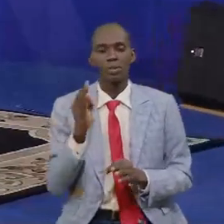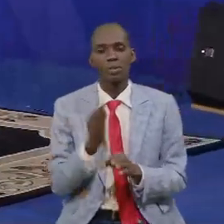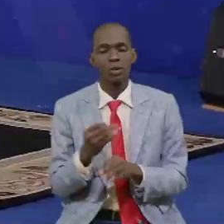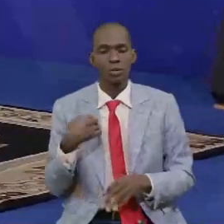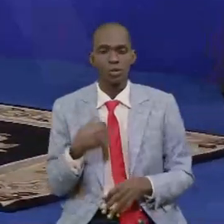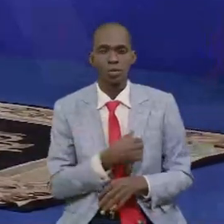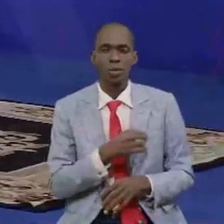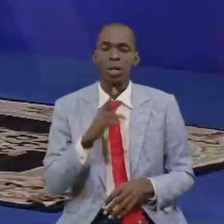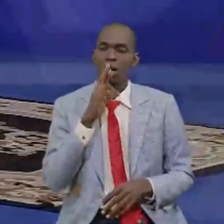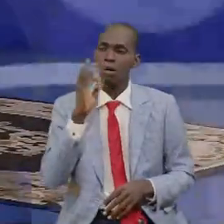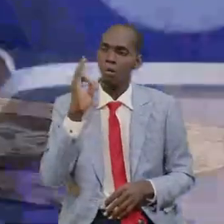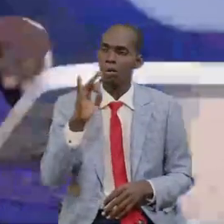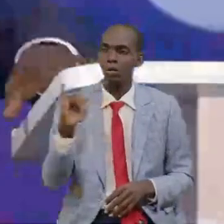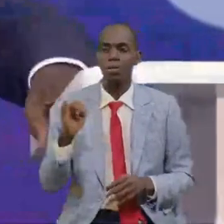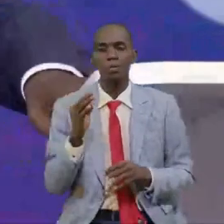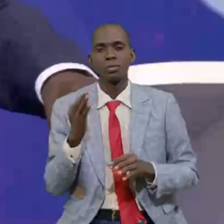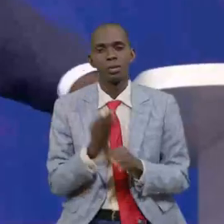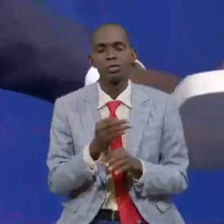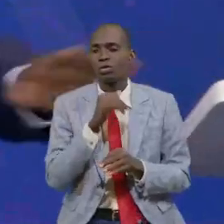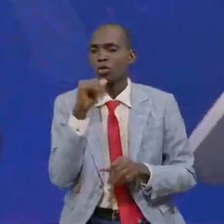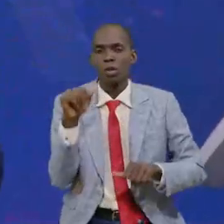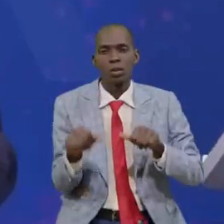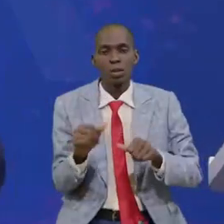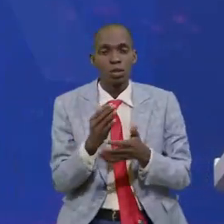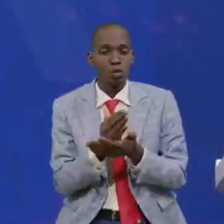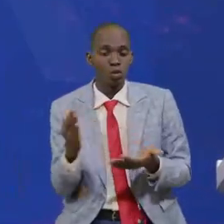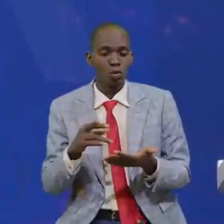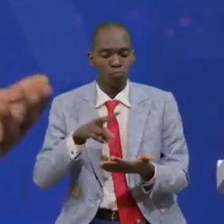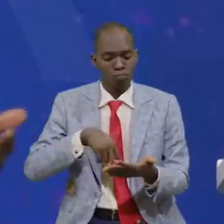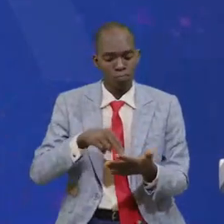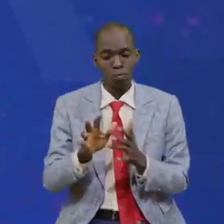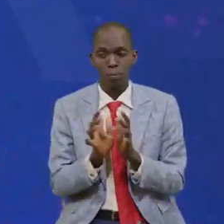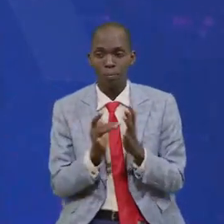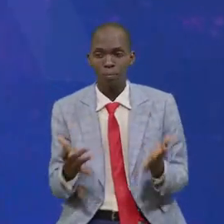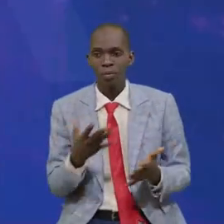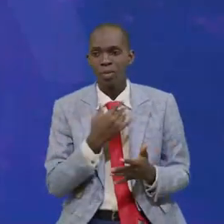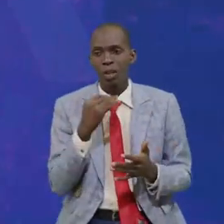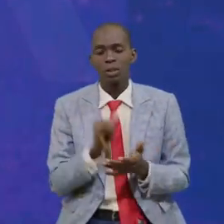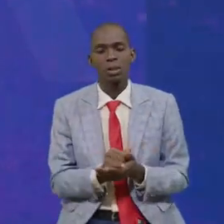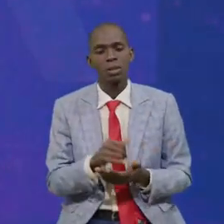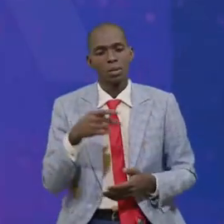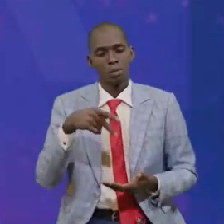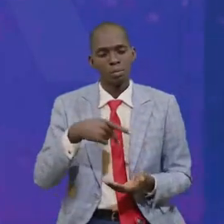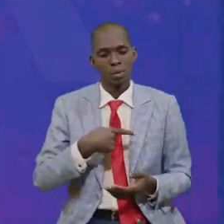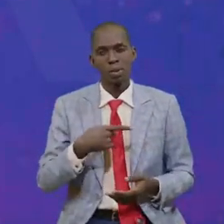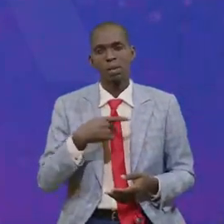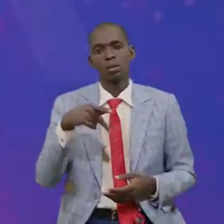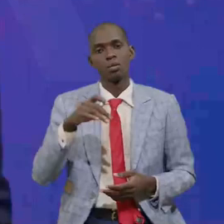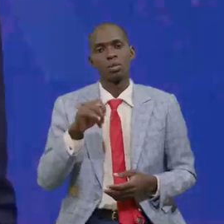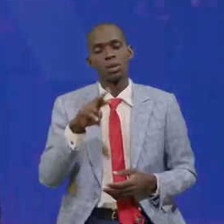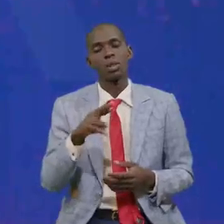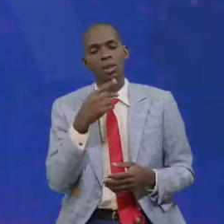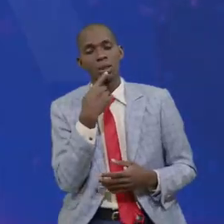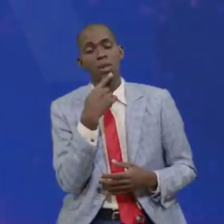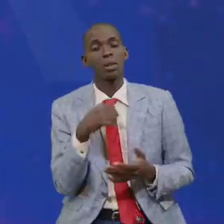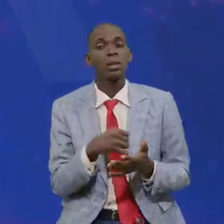Nous administrons la foi. Ce n'est pas le doute. Certains lisent la Bible et ils disent, Pierre a dit? Est-ce que c'est